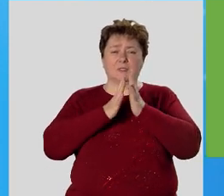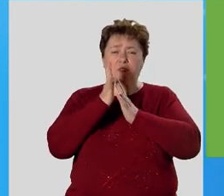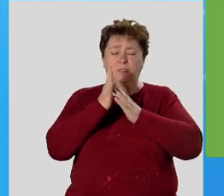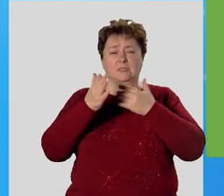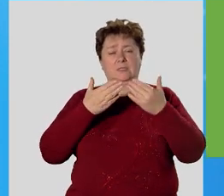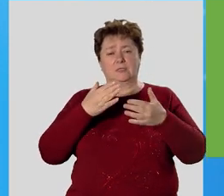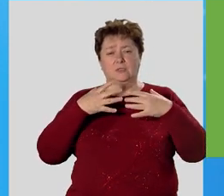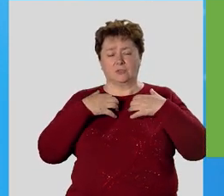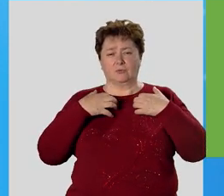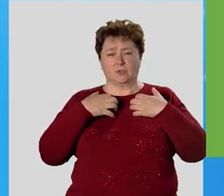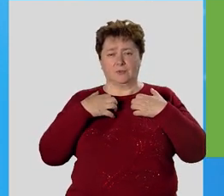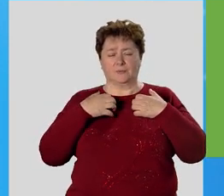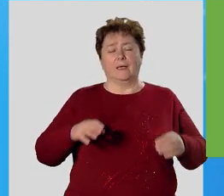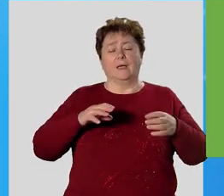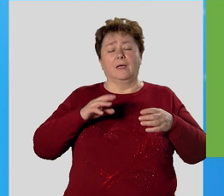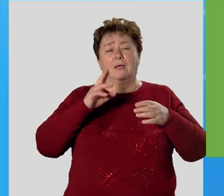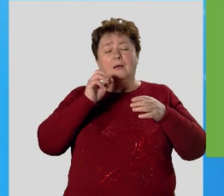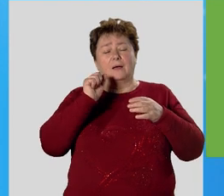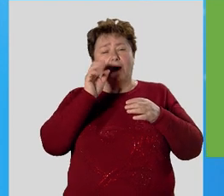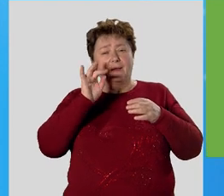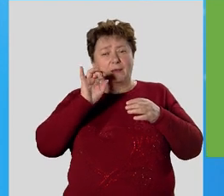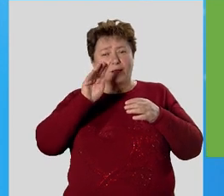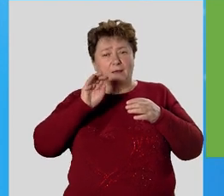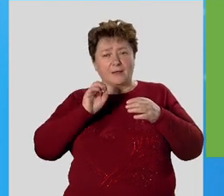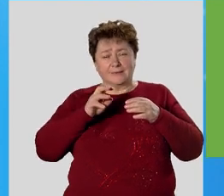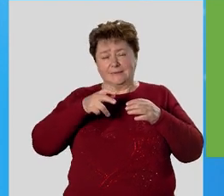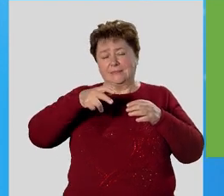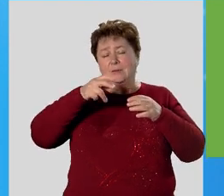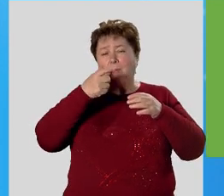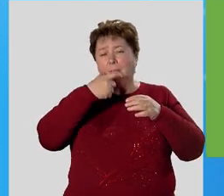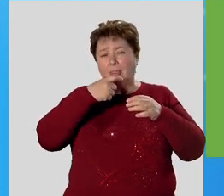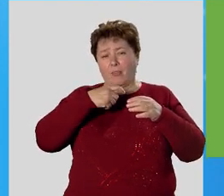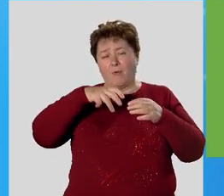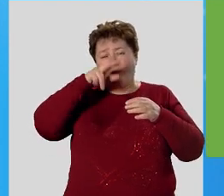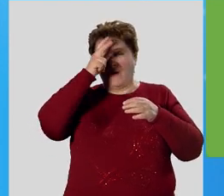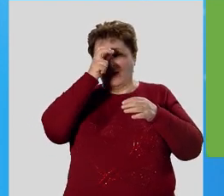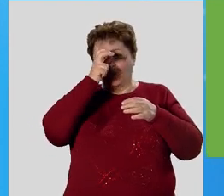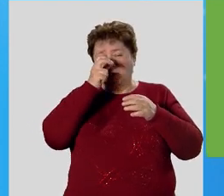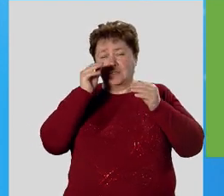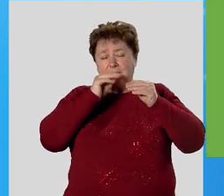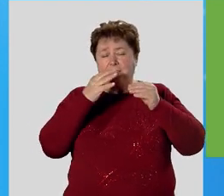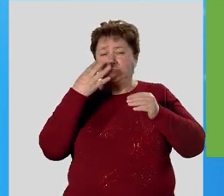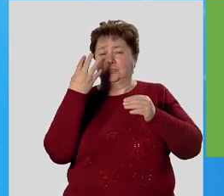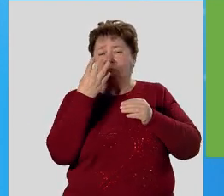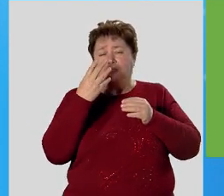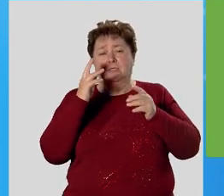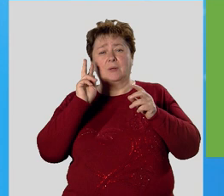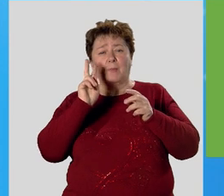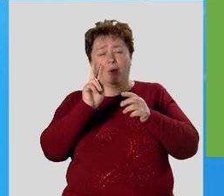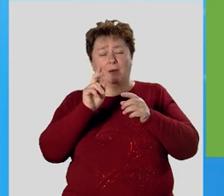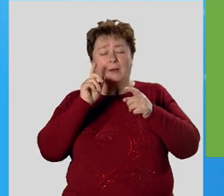растений или животных. Итак, кариотип плодовой мушки дрозофилы составляет 4 пары